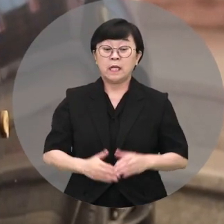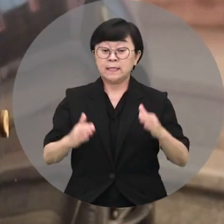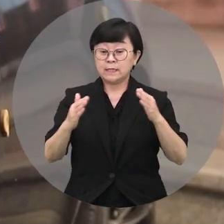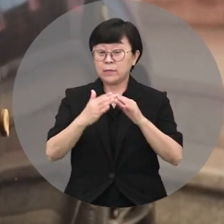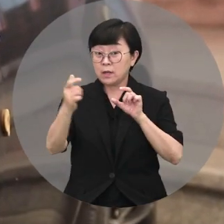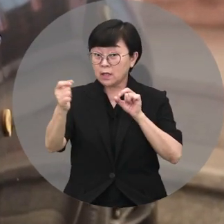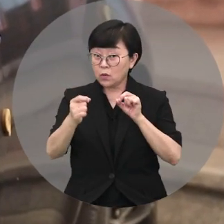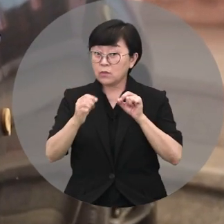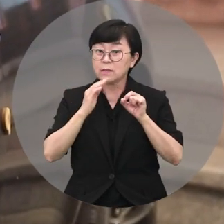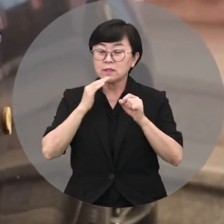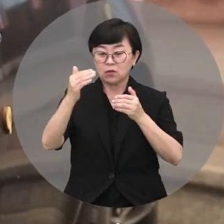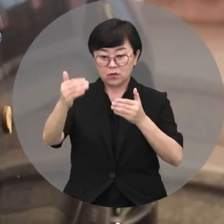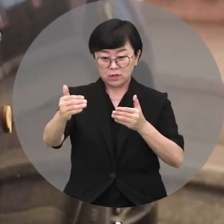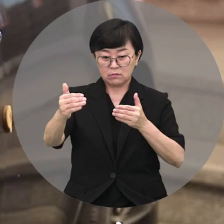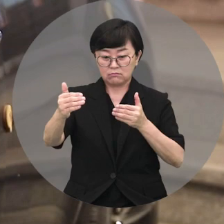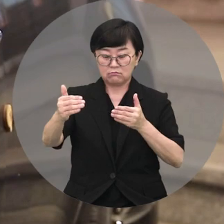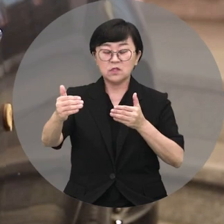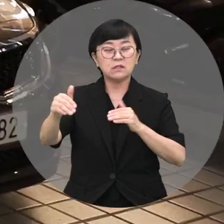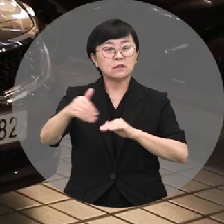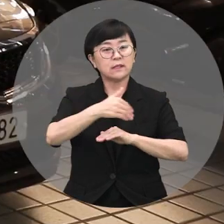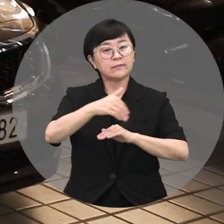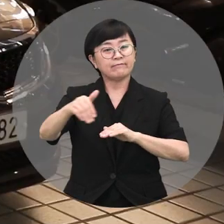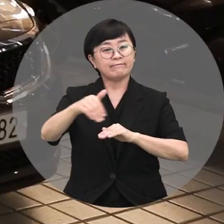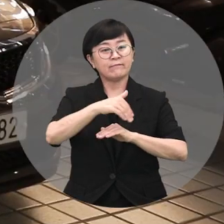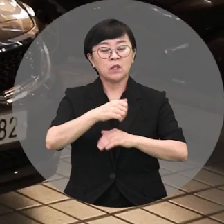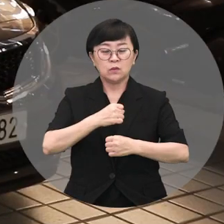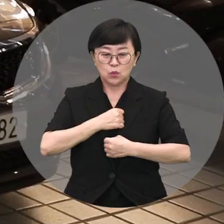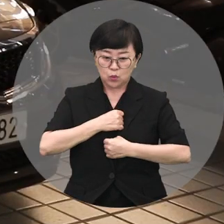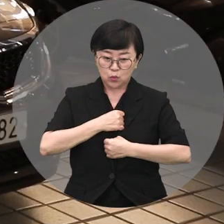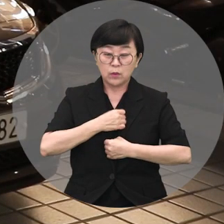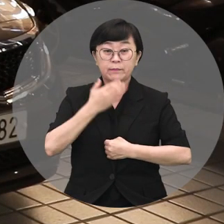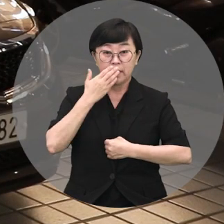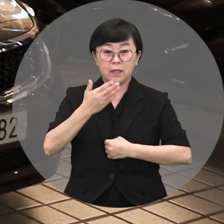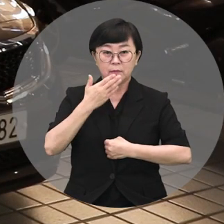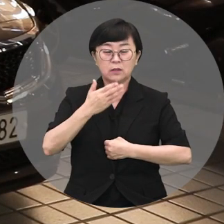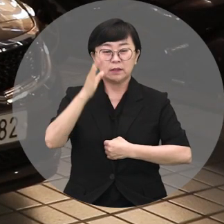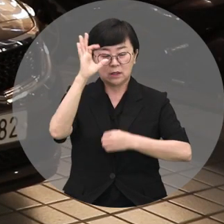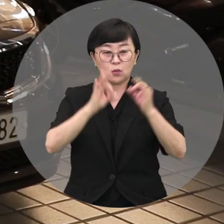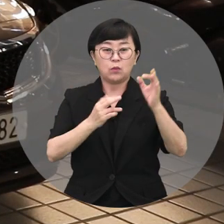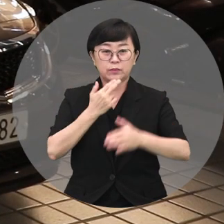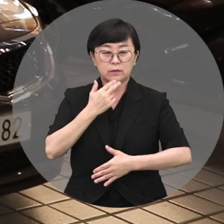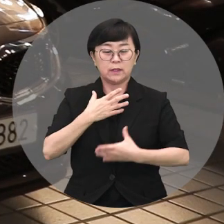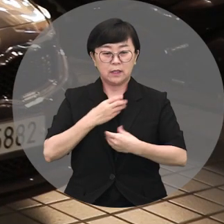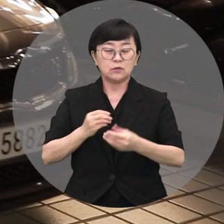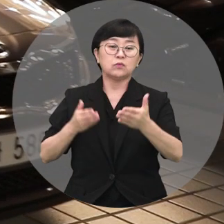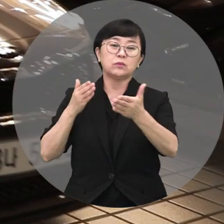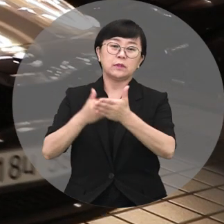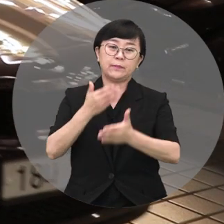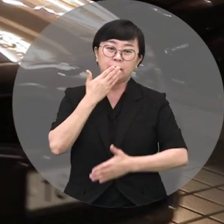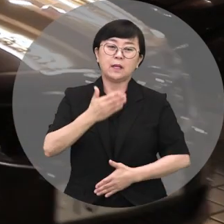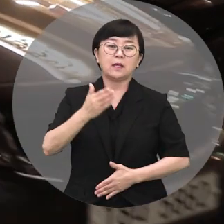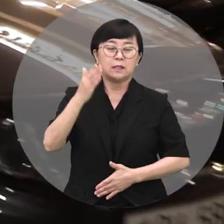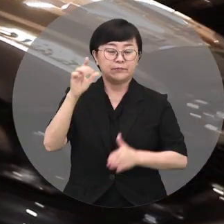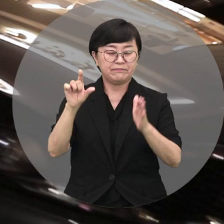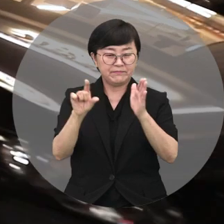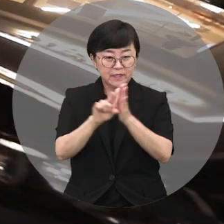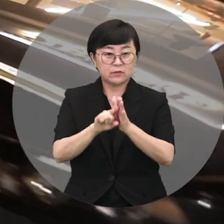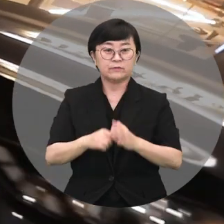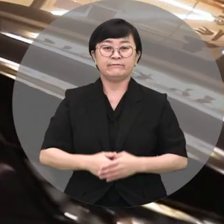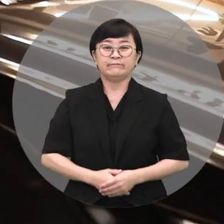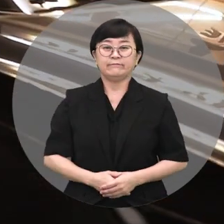집하고도 가까운 거리고 늘 다니던 길이니 조심해서 가면 별 사고 없이 안전하게 도착할 거라고 생각했습니다.